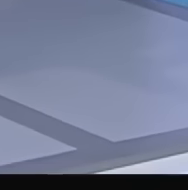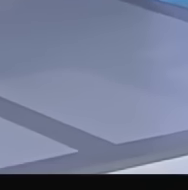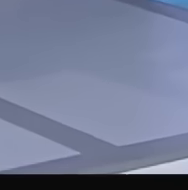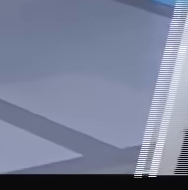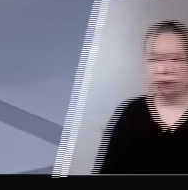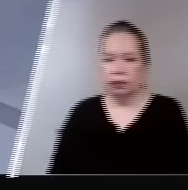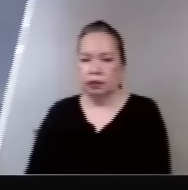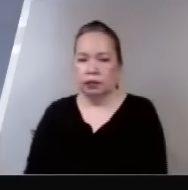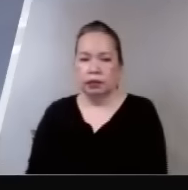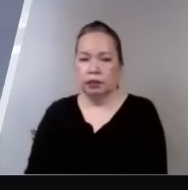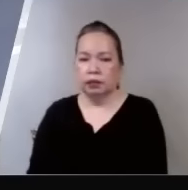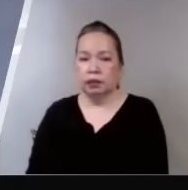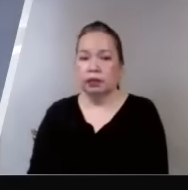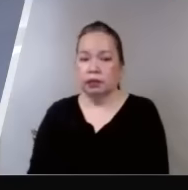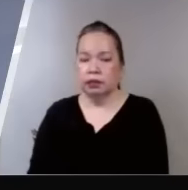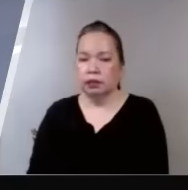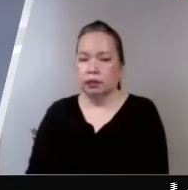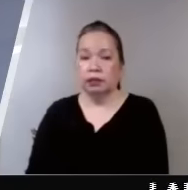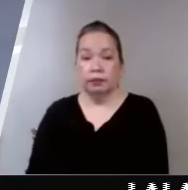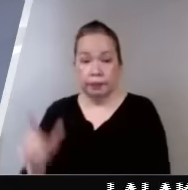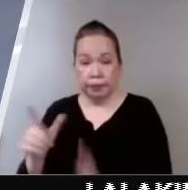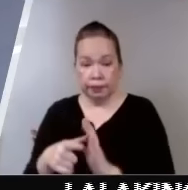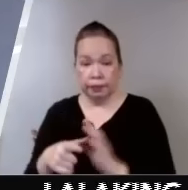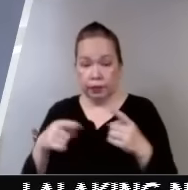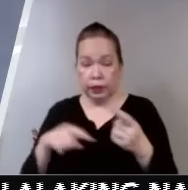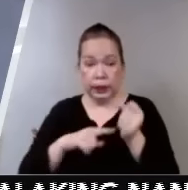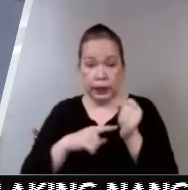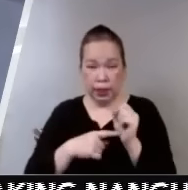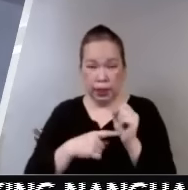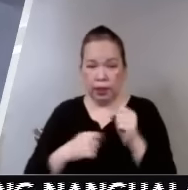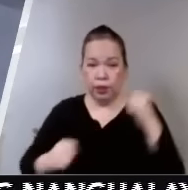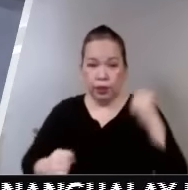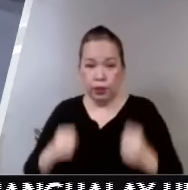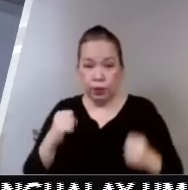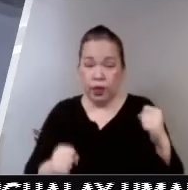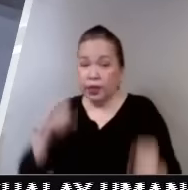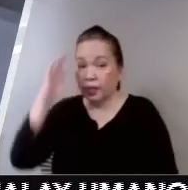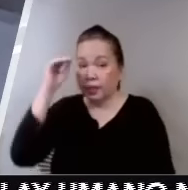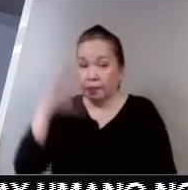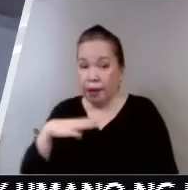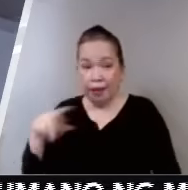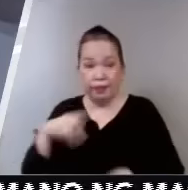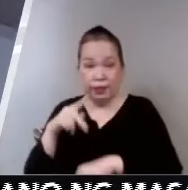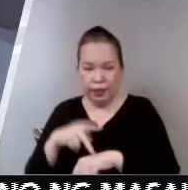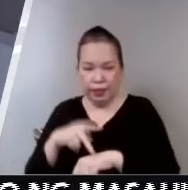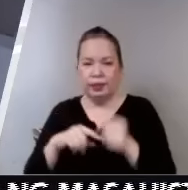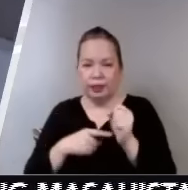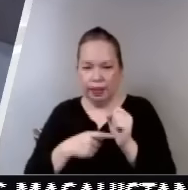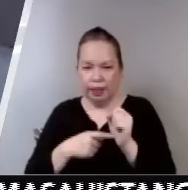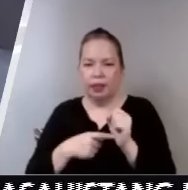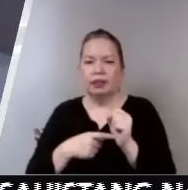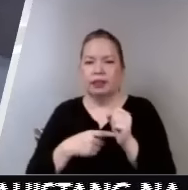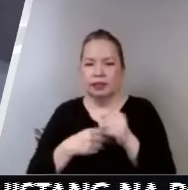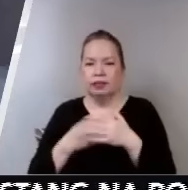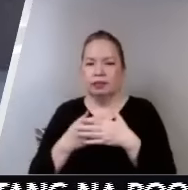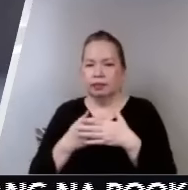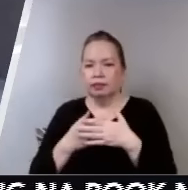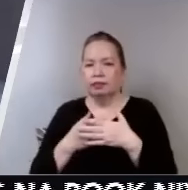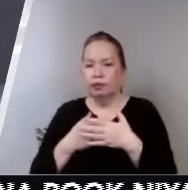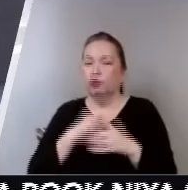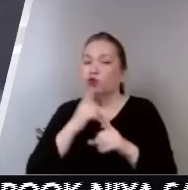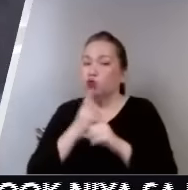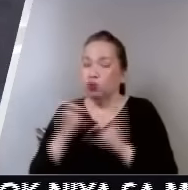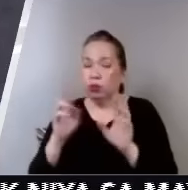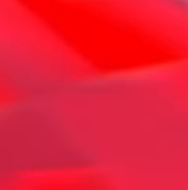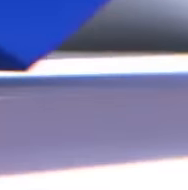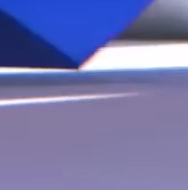Mamaya na po ang inaabangang bagong season ng Running Man Philippines, ang pasiklaban sa Habulan at Kulitan bago ang pagsabak sa real challenges, alamin